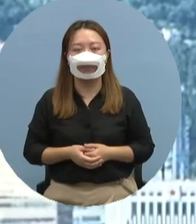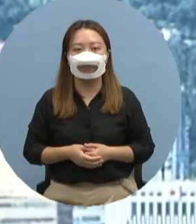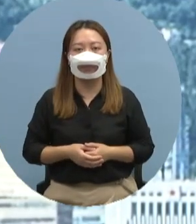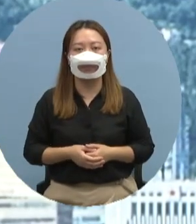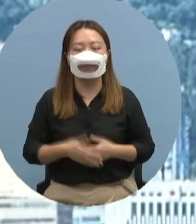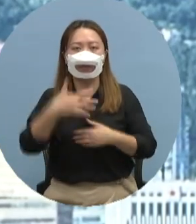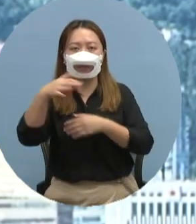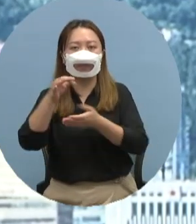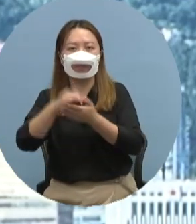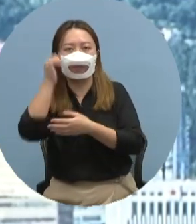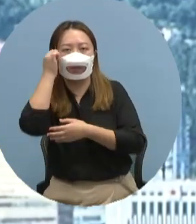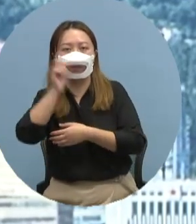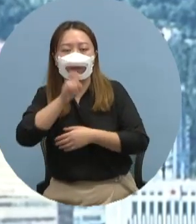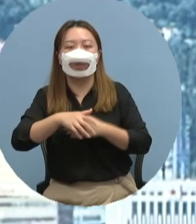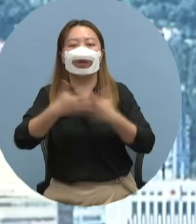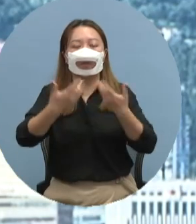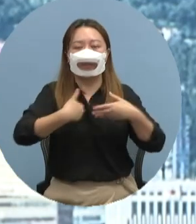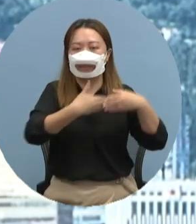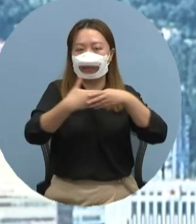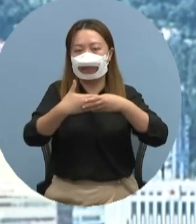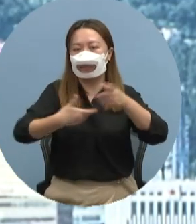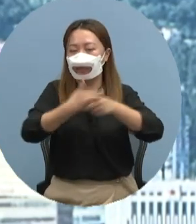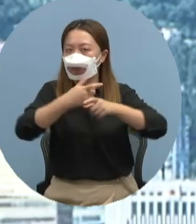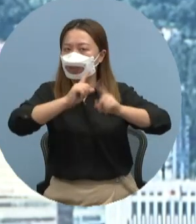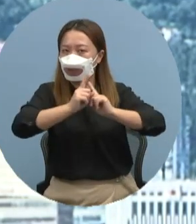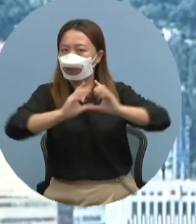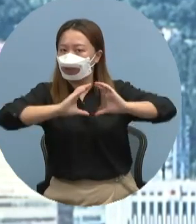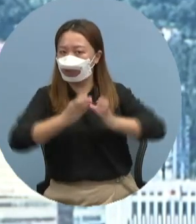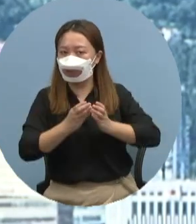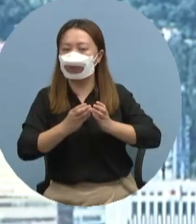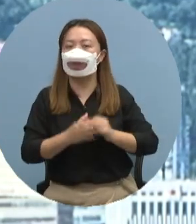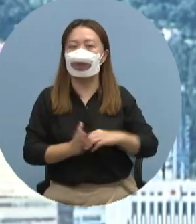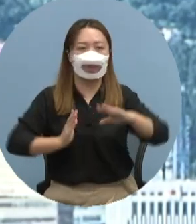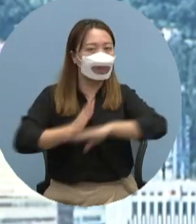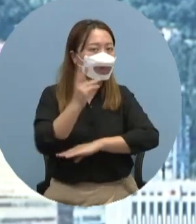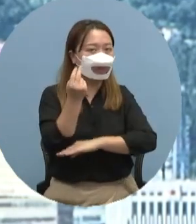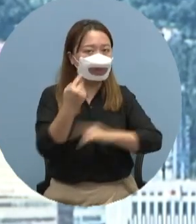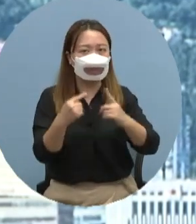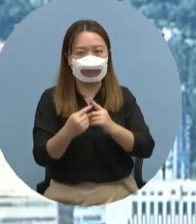領有一個貿易代表團超過20人咧，